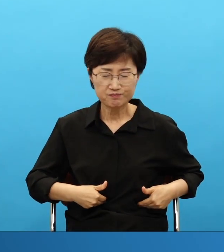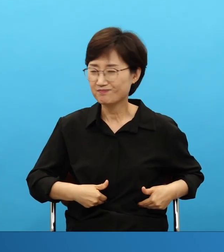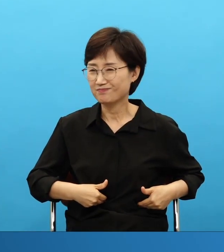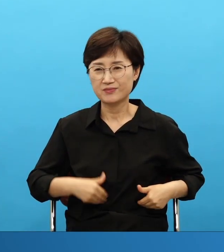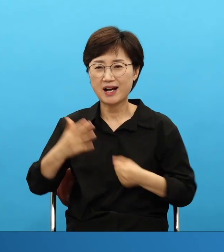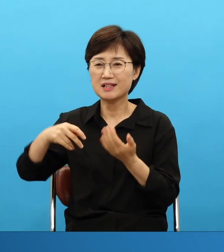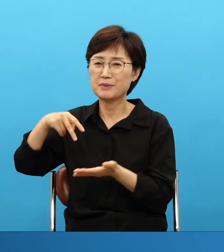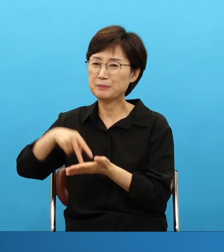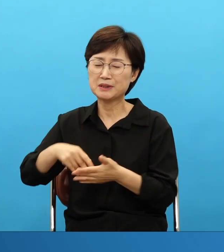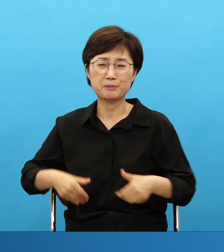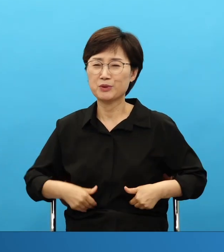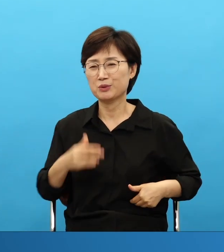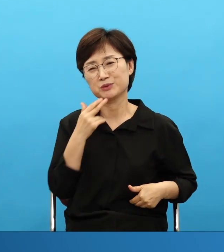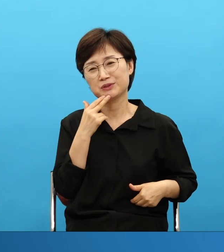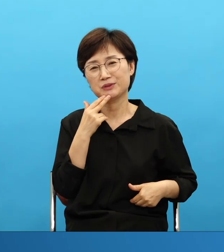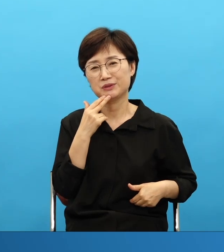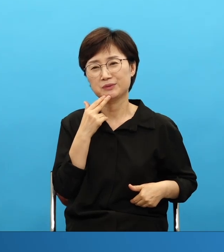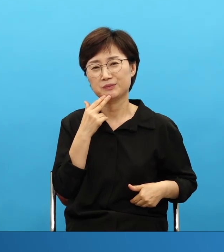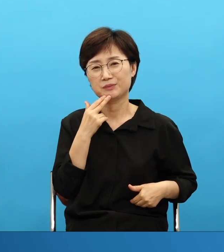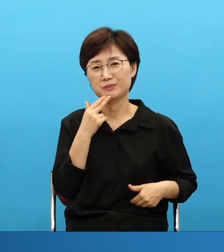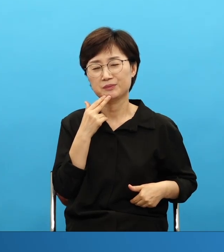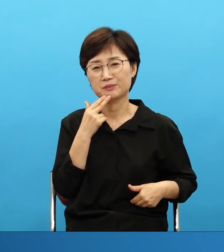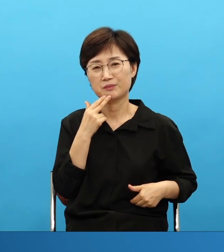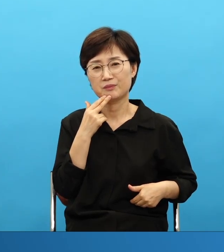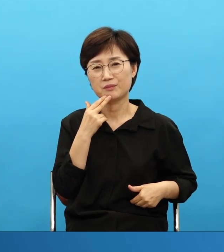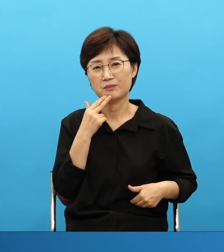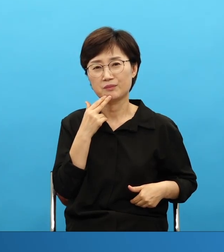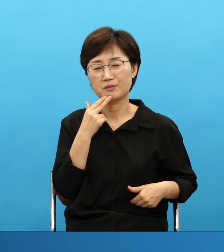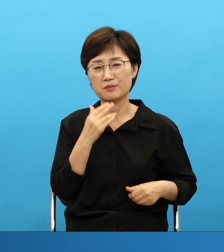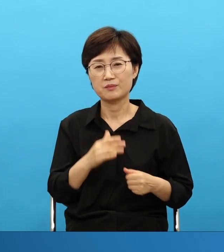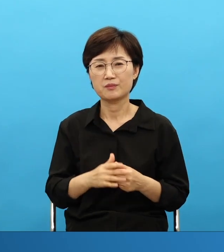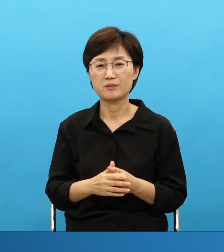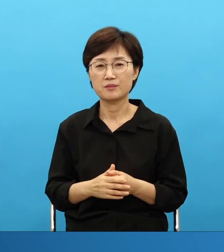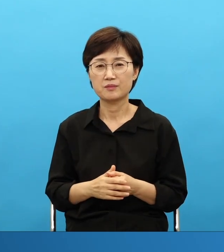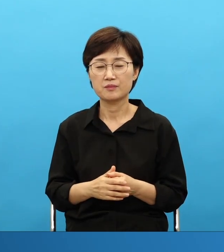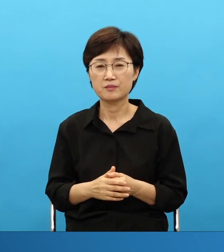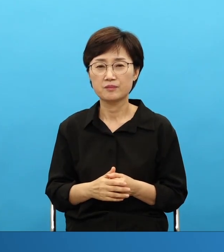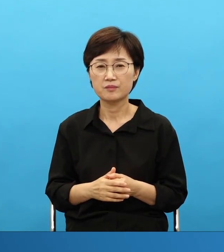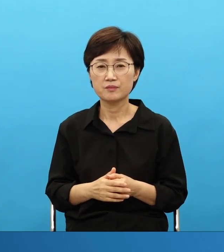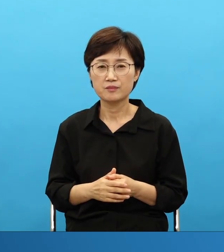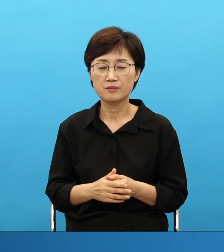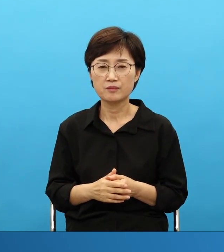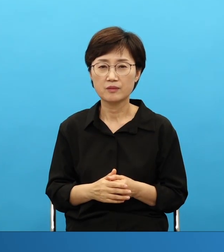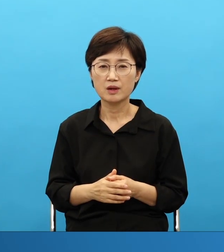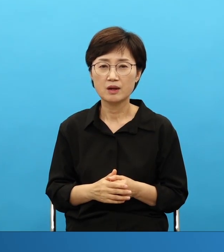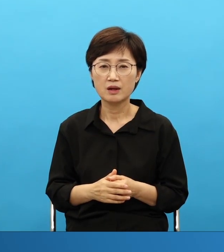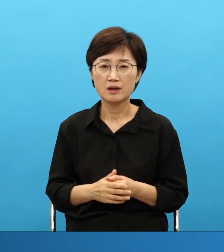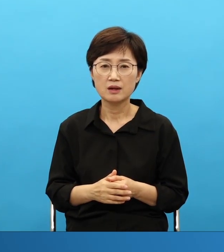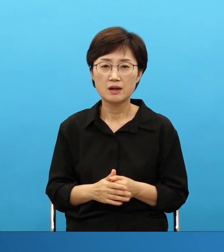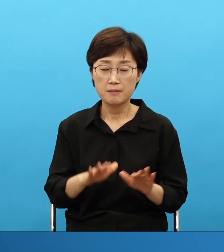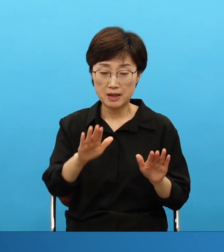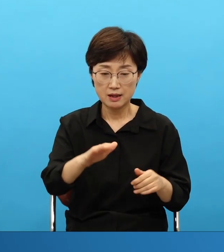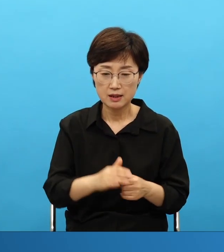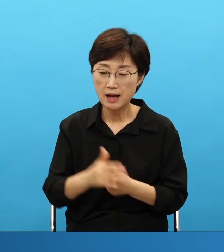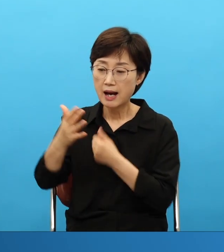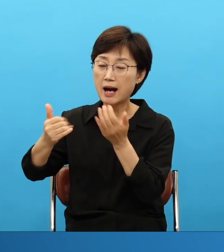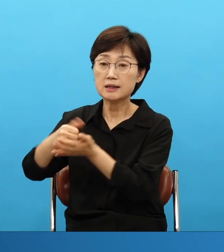아니잖아요 정말로 우리를 살리고을 살리고 미래를 살리는